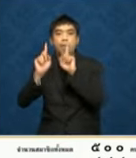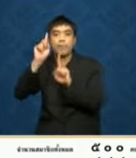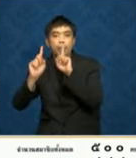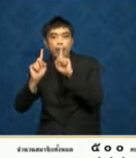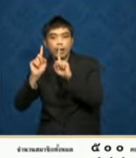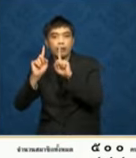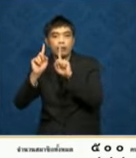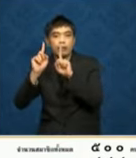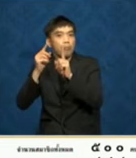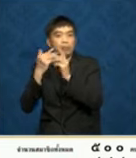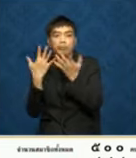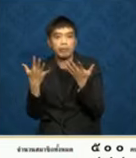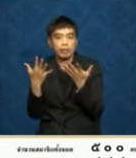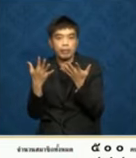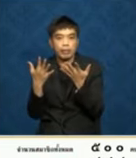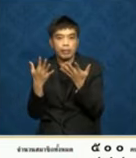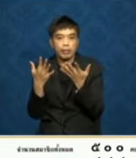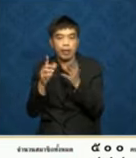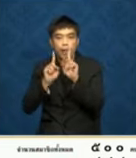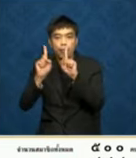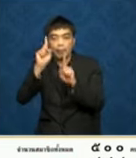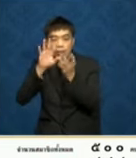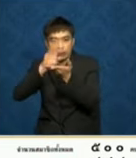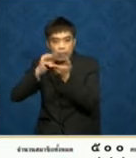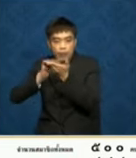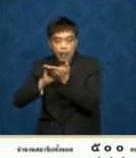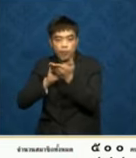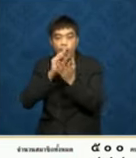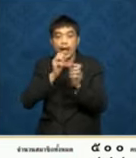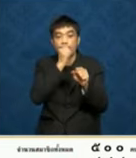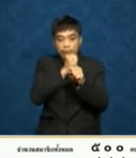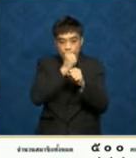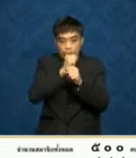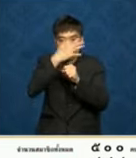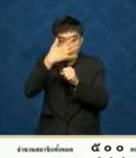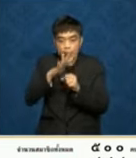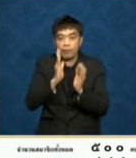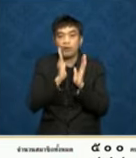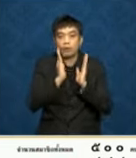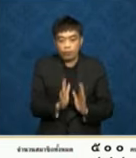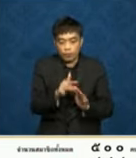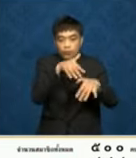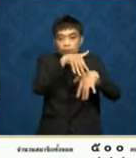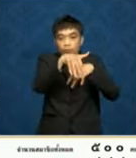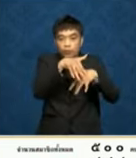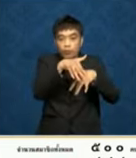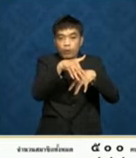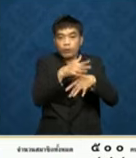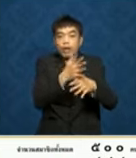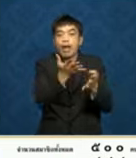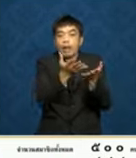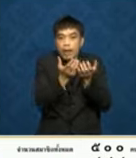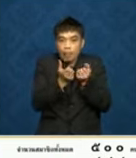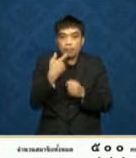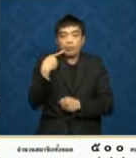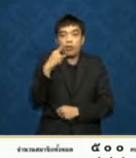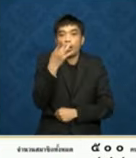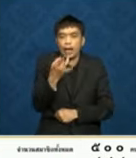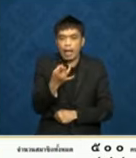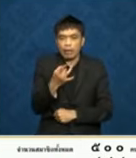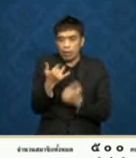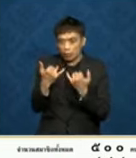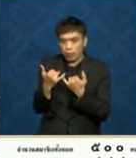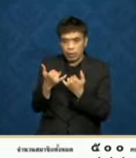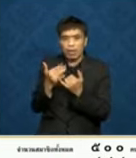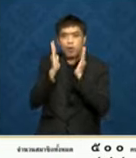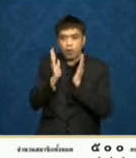ประชาชนได้ประโยชนอะไรได้รับริการทมัทันท่วงเท่łę ปลาประชาชนทุกหรอกไม่เว็วันับ้ท